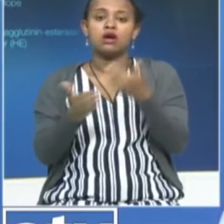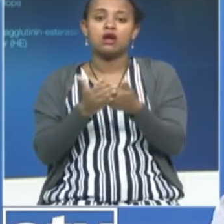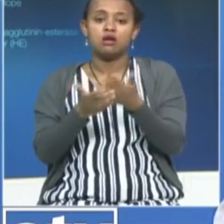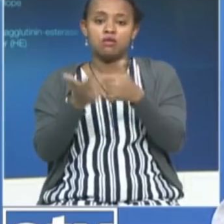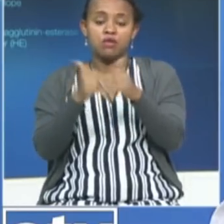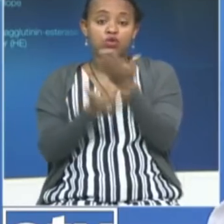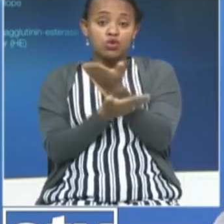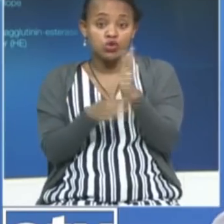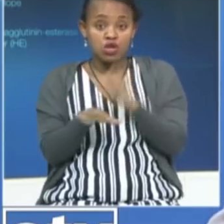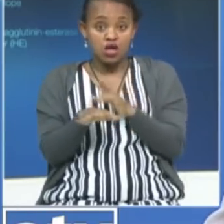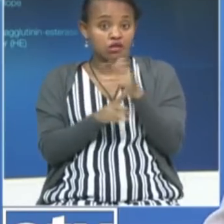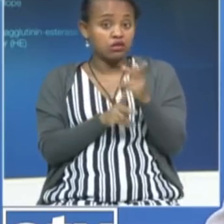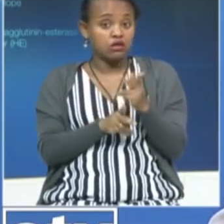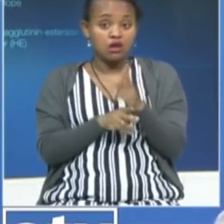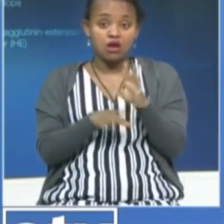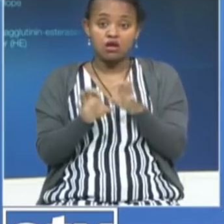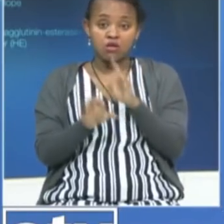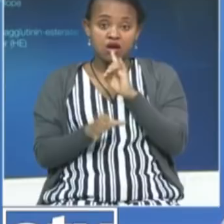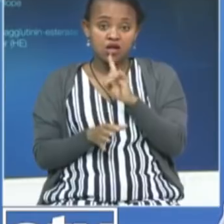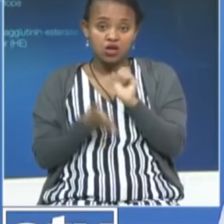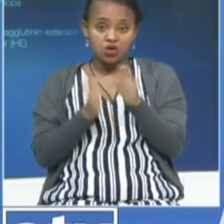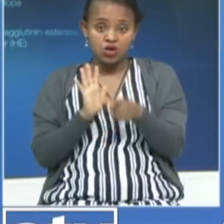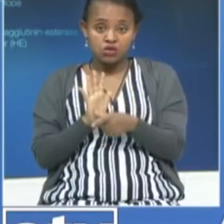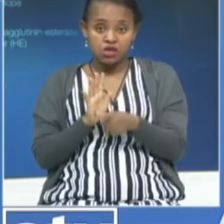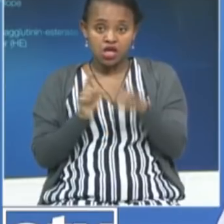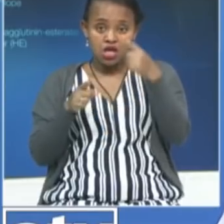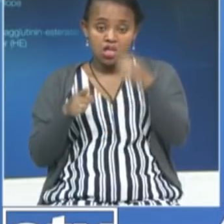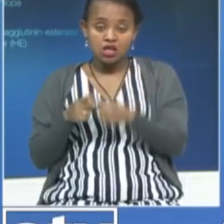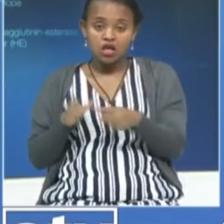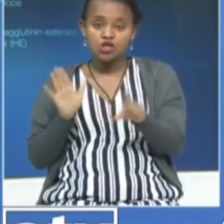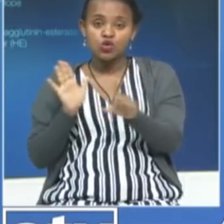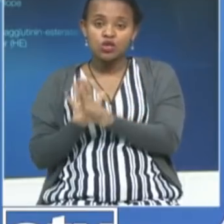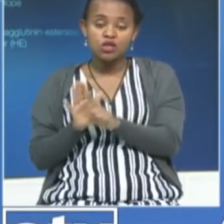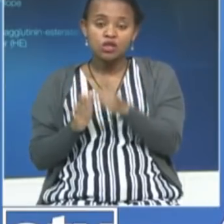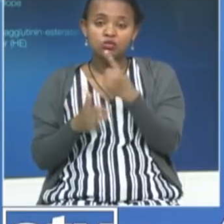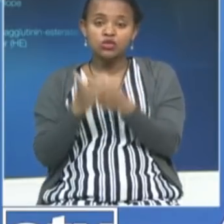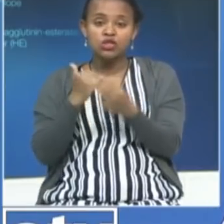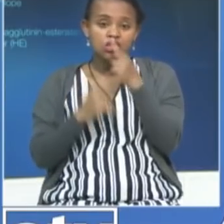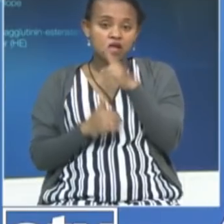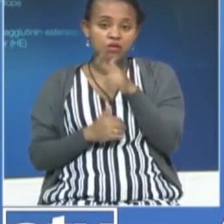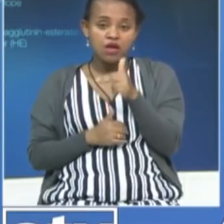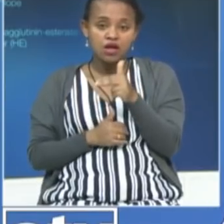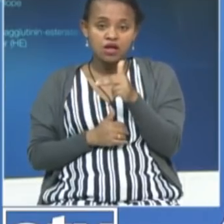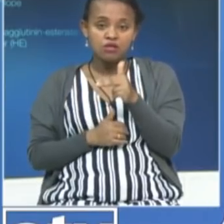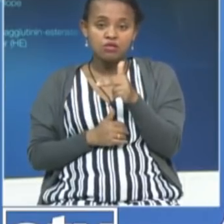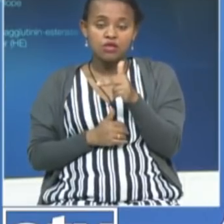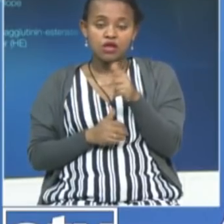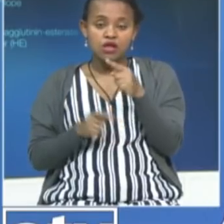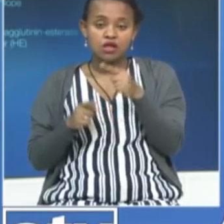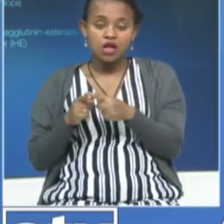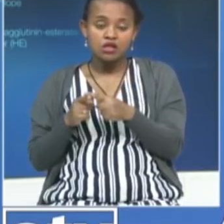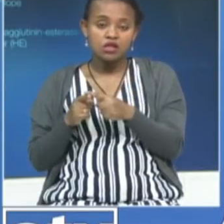ነገሮች ላይ ጥንቃቄ ማድረግ ነው። ለምሳሌ ታክሲው ህግ ብቻ ስለሚያይ አይደለም የሚጭነው። ታክሲ